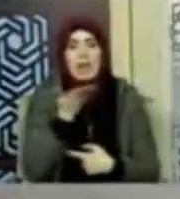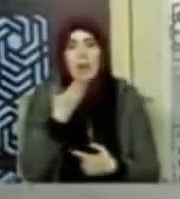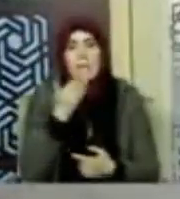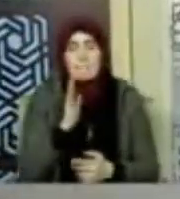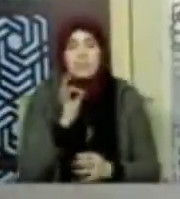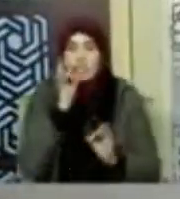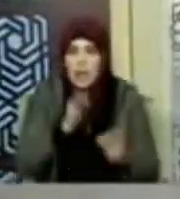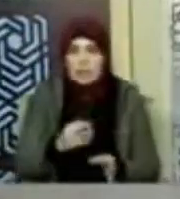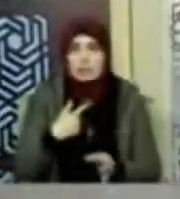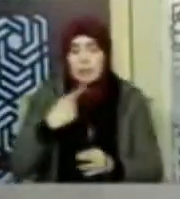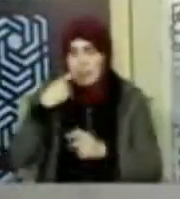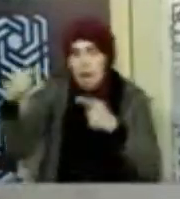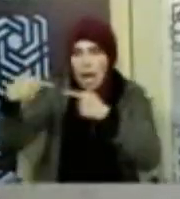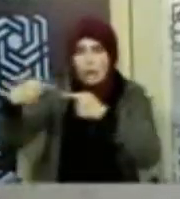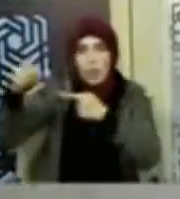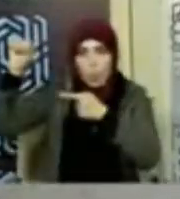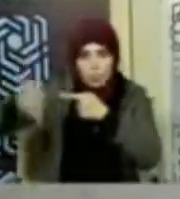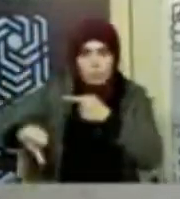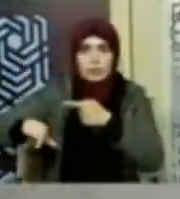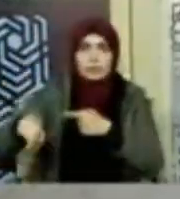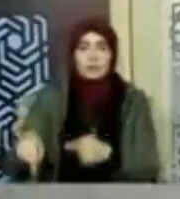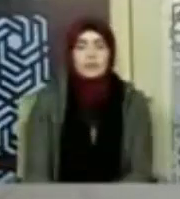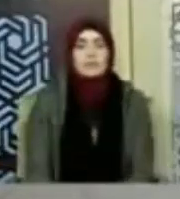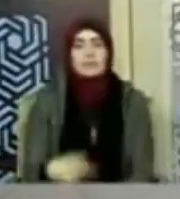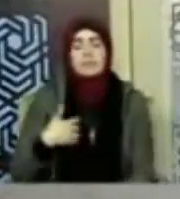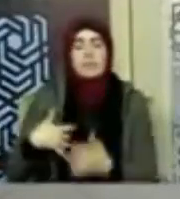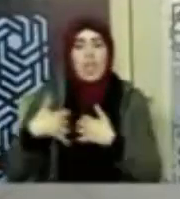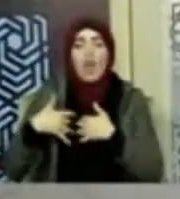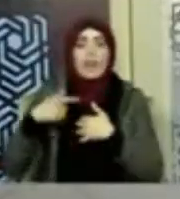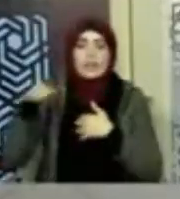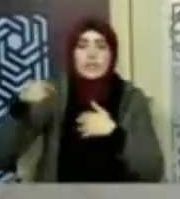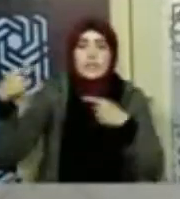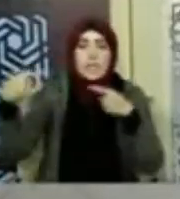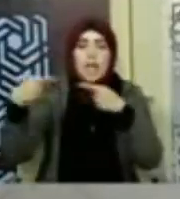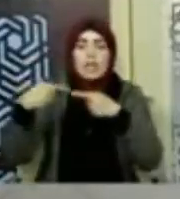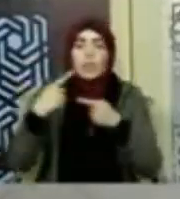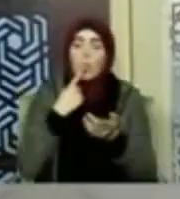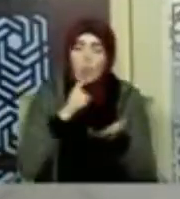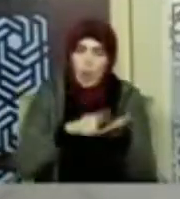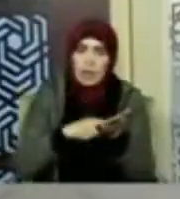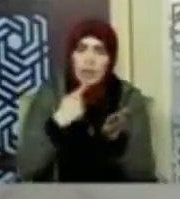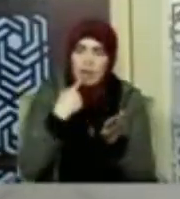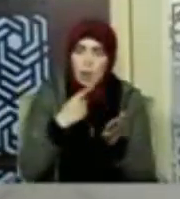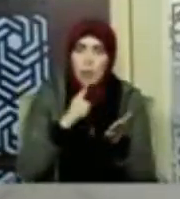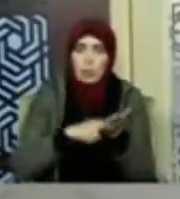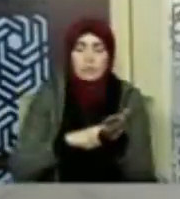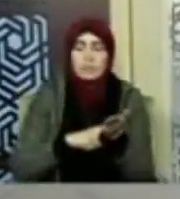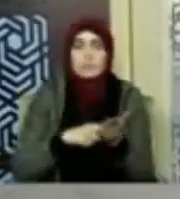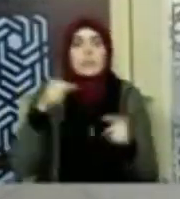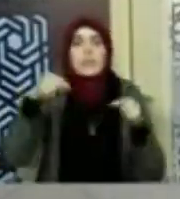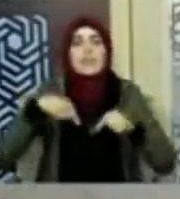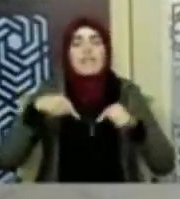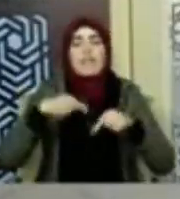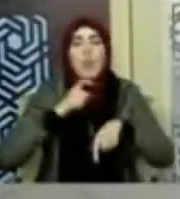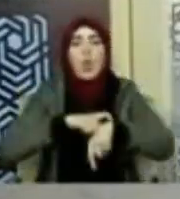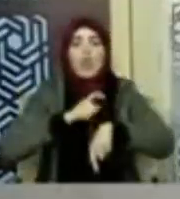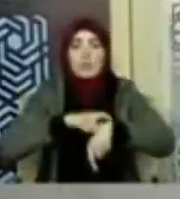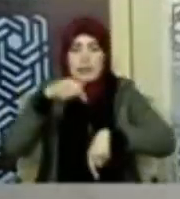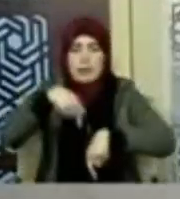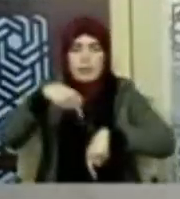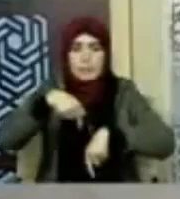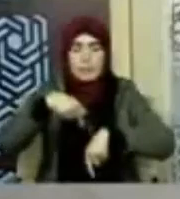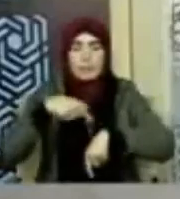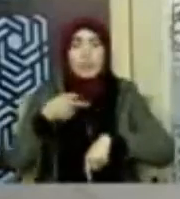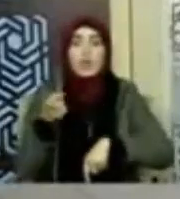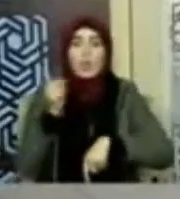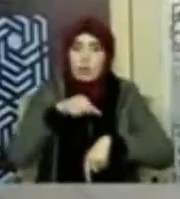على أن فيه ما يغيظ الأعادية. ونؤكد في هذا الوقت وفي